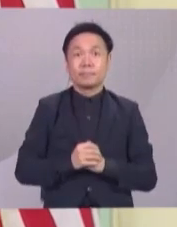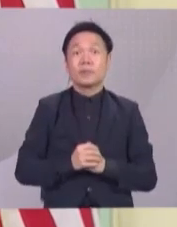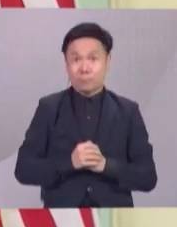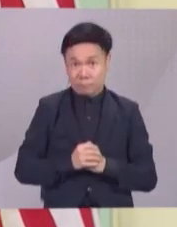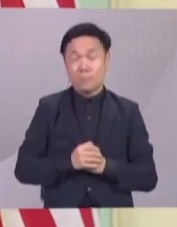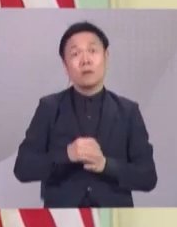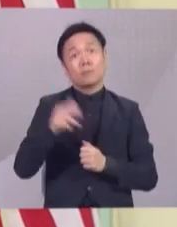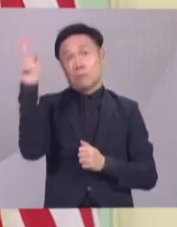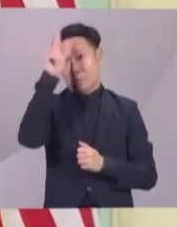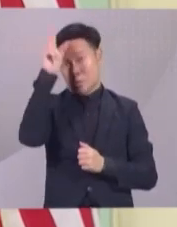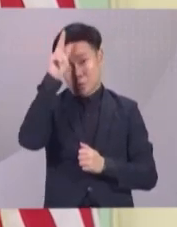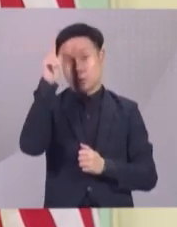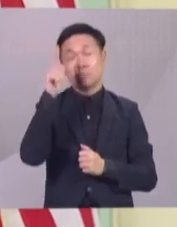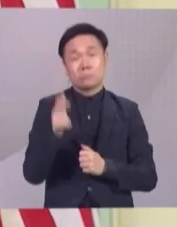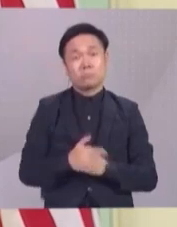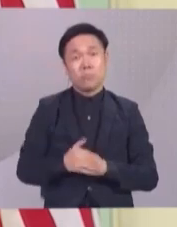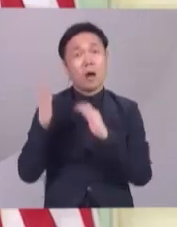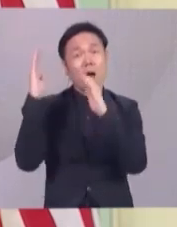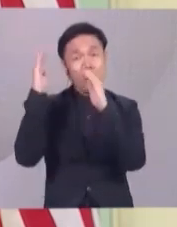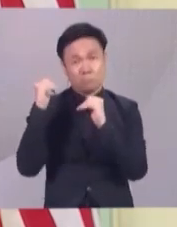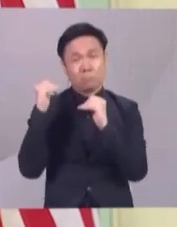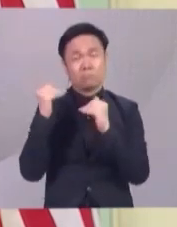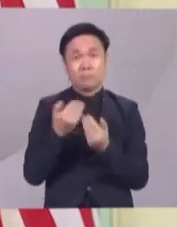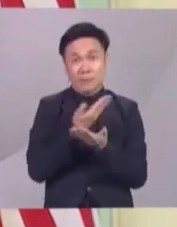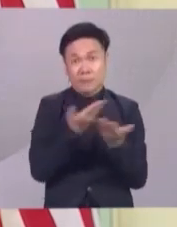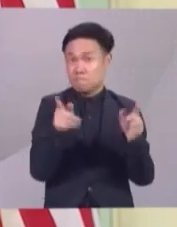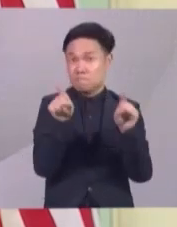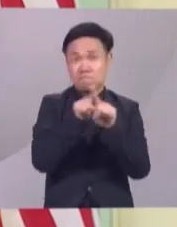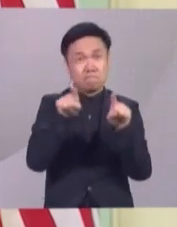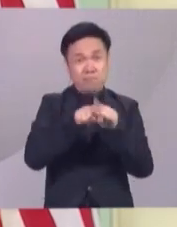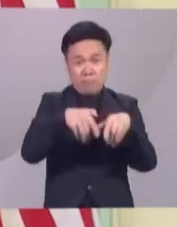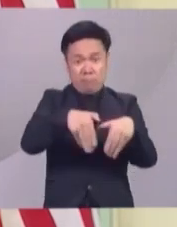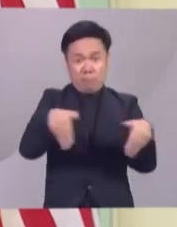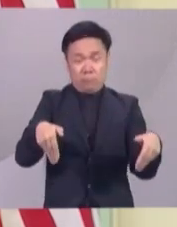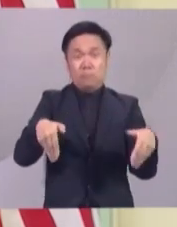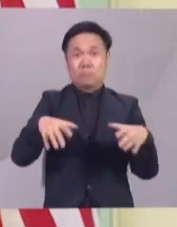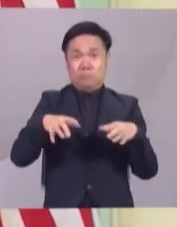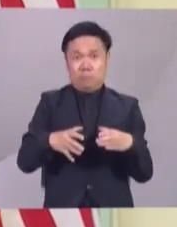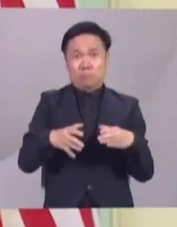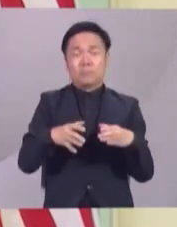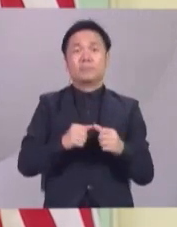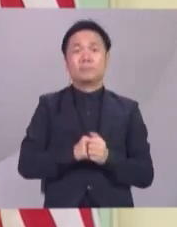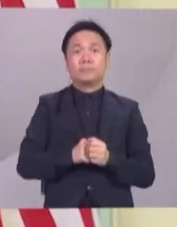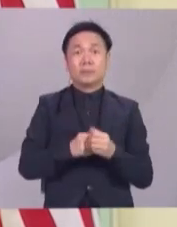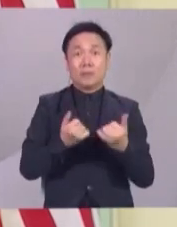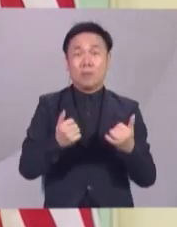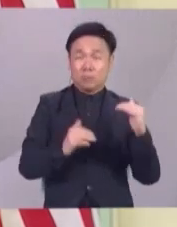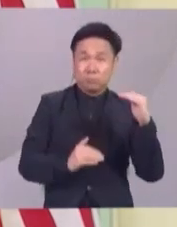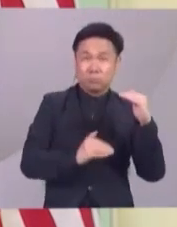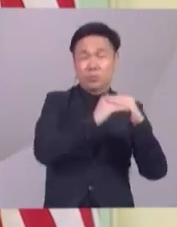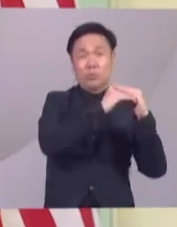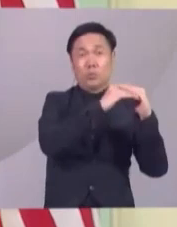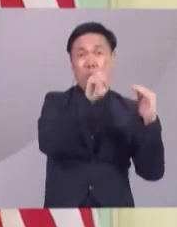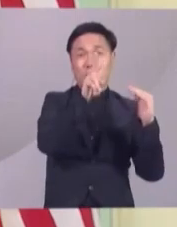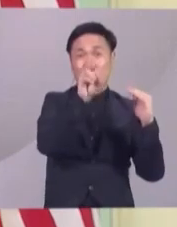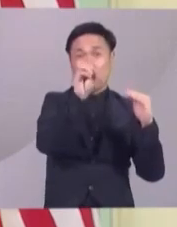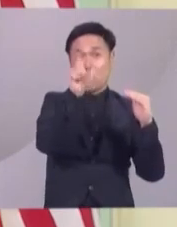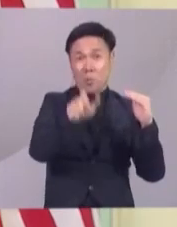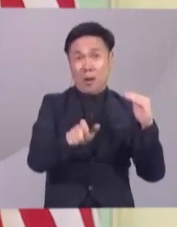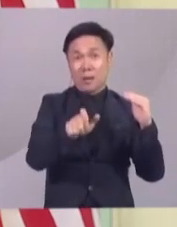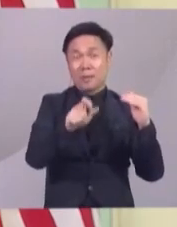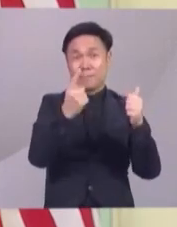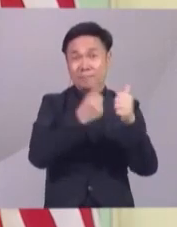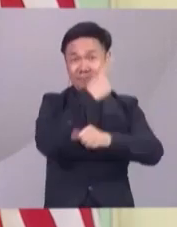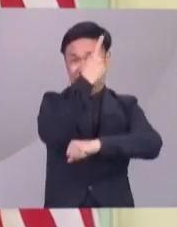daripada kerajaan, walaupun kita buka untuk 20 orang untuk hari raya pertama